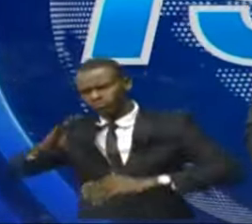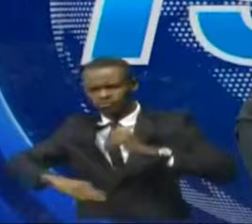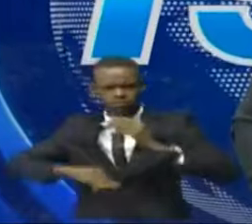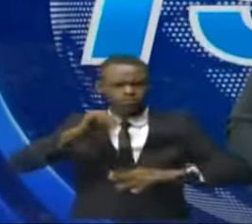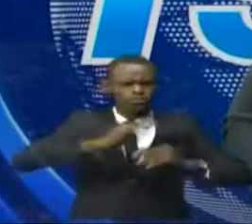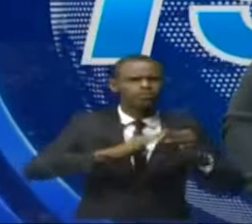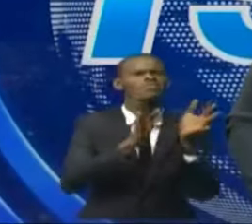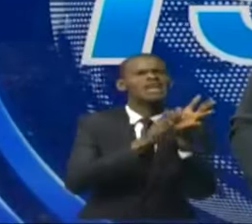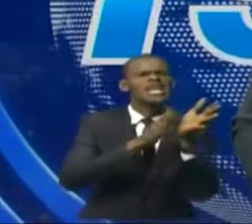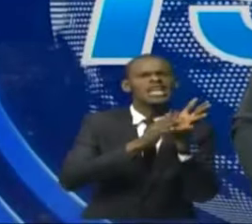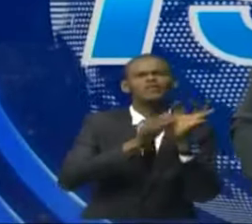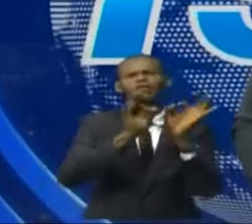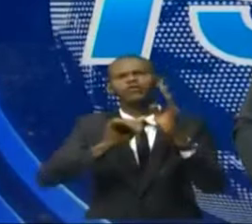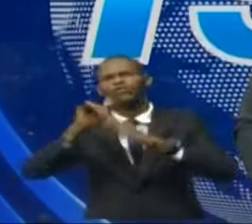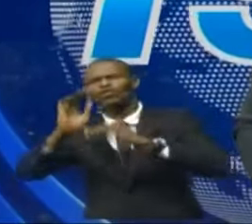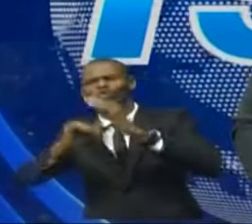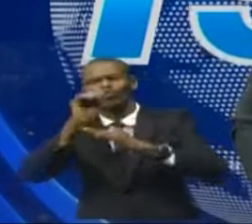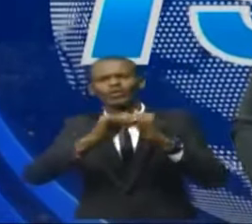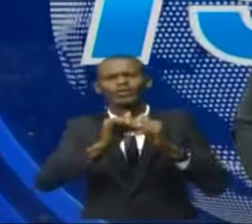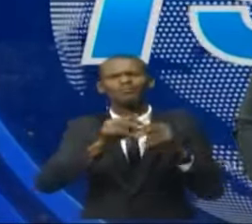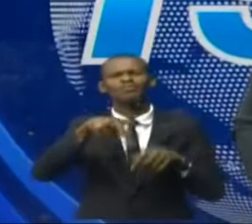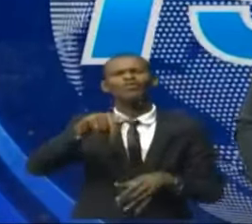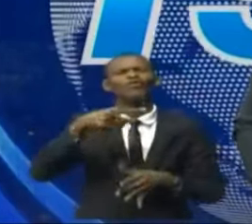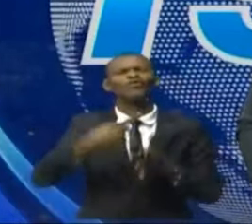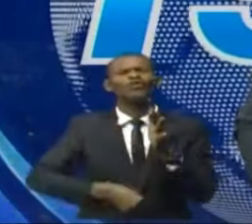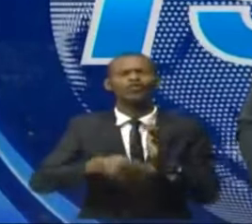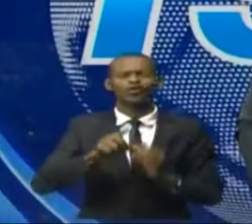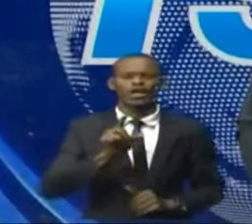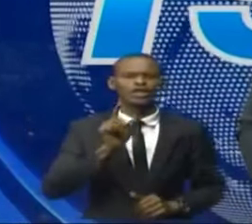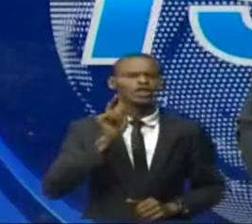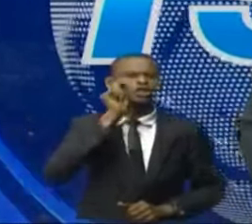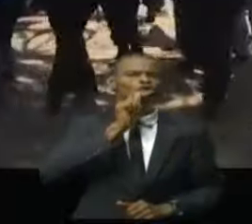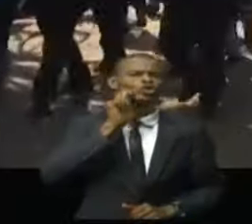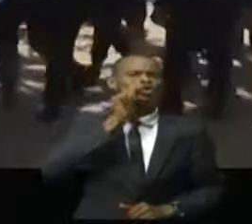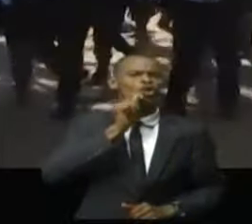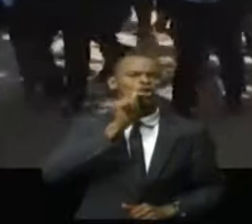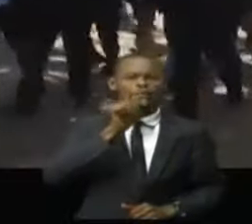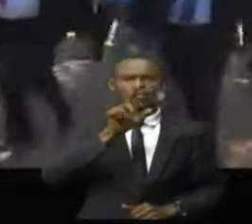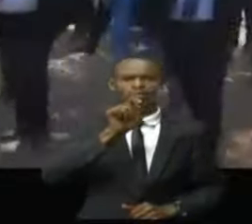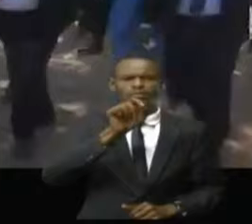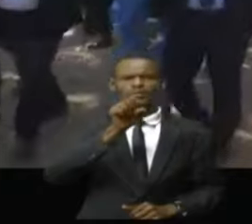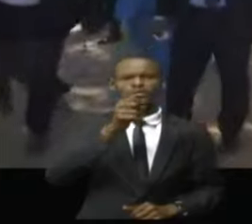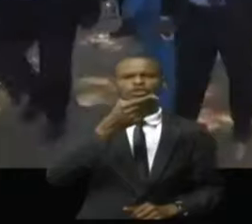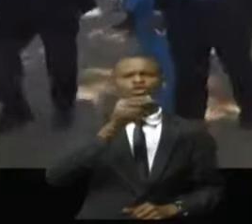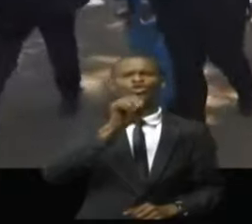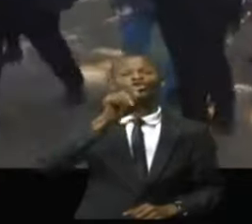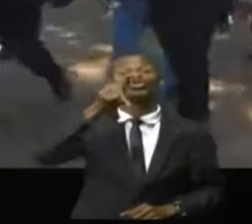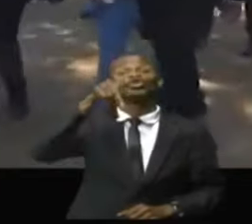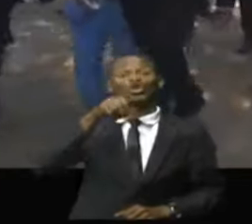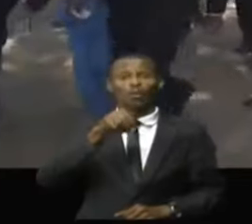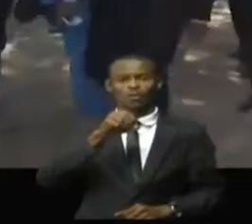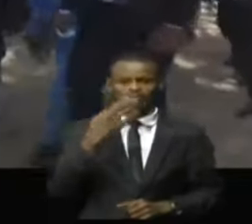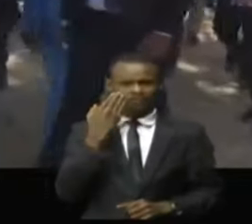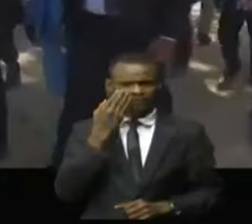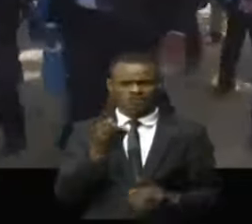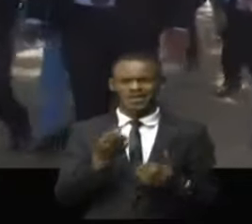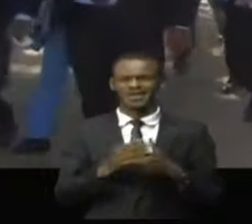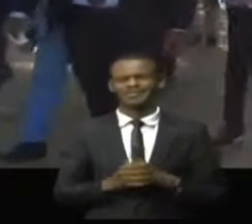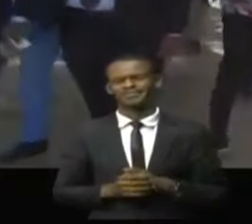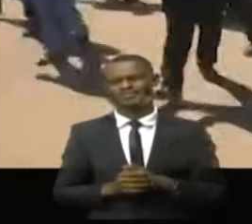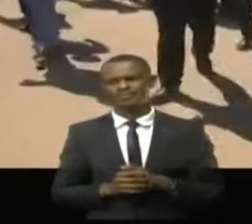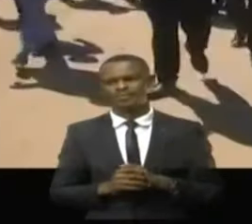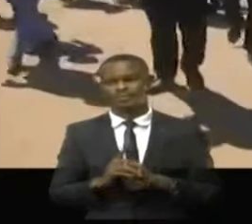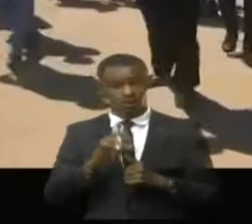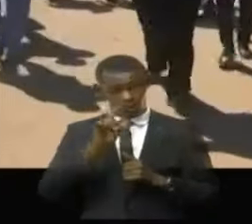de la province de la Tchopo. Sa gouverneure a visité quelques chantiers. Accompagnée des investisseurs libanais, la gouverneure